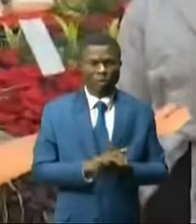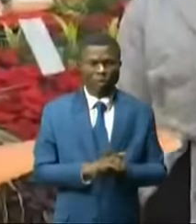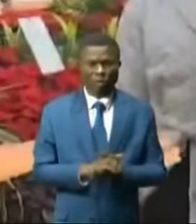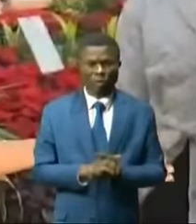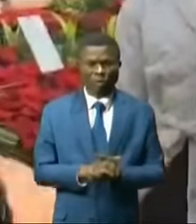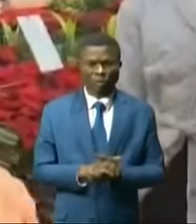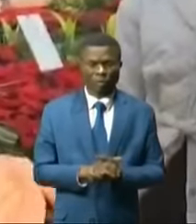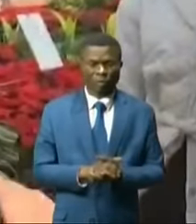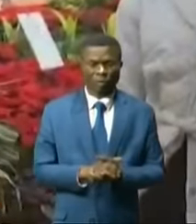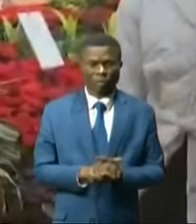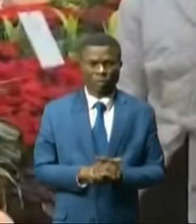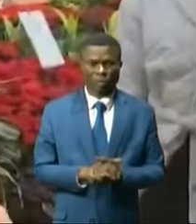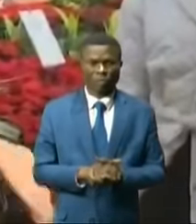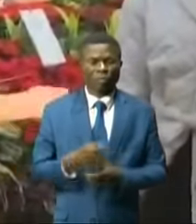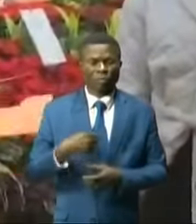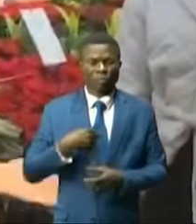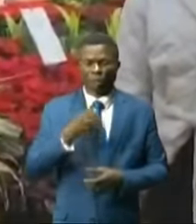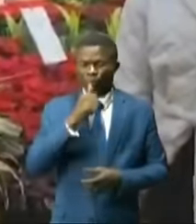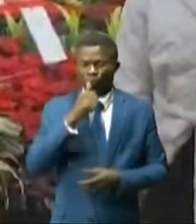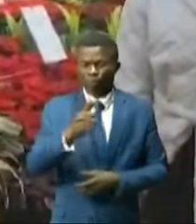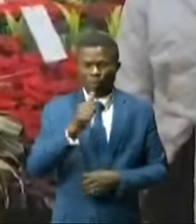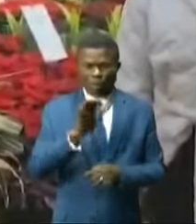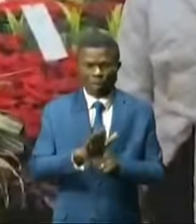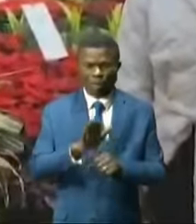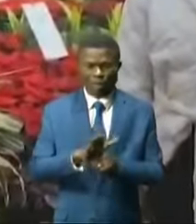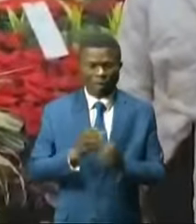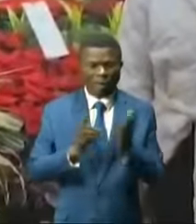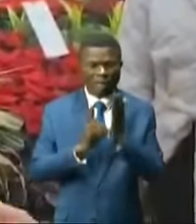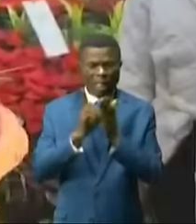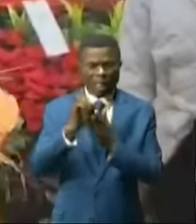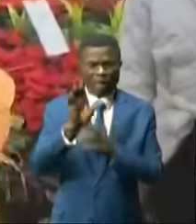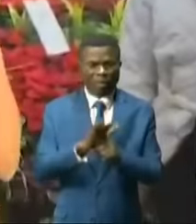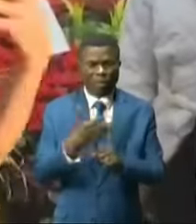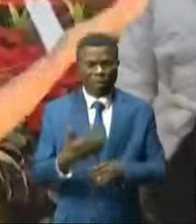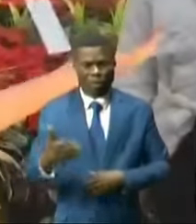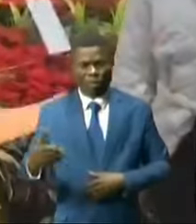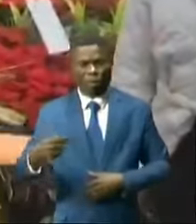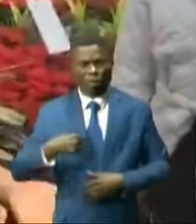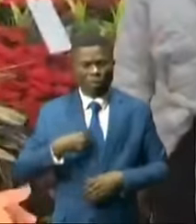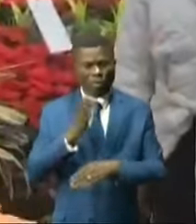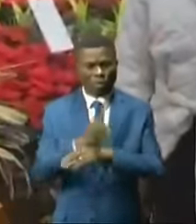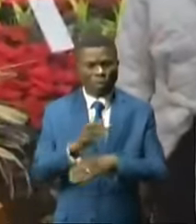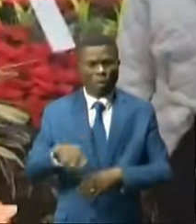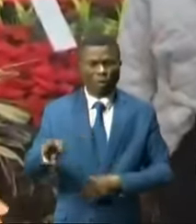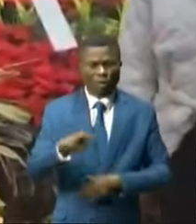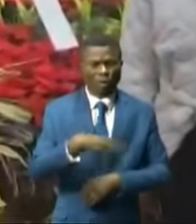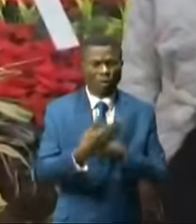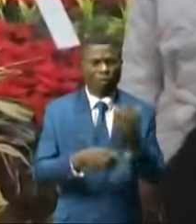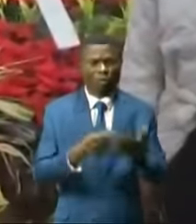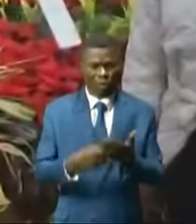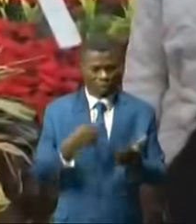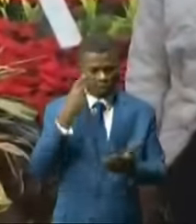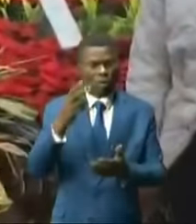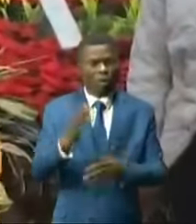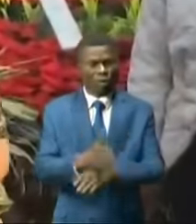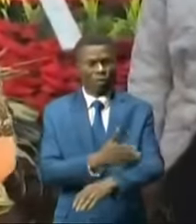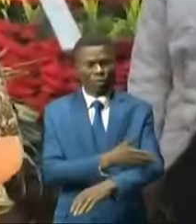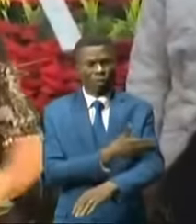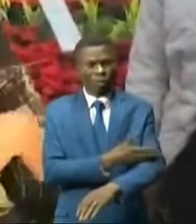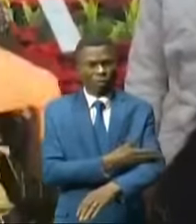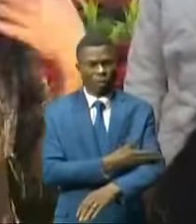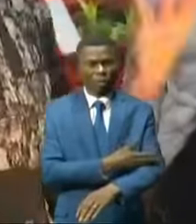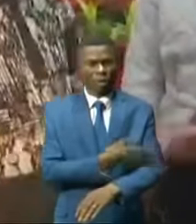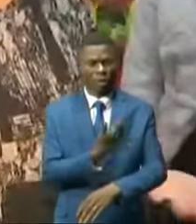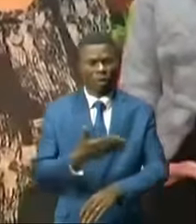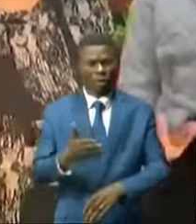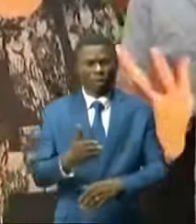Sûrement des variétés qu'on pourrait développer ici, certainement. Ouais, puis moi, je trouve ça extraordinaire de pouvoir faire ça. Puis c'est dur aussi de